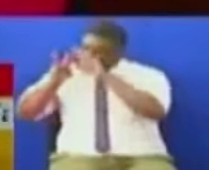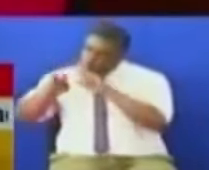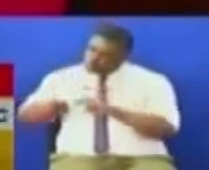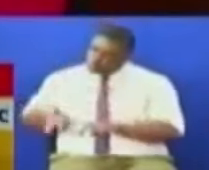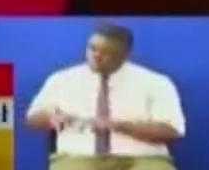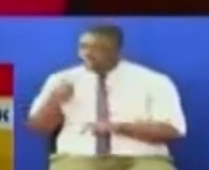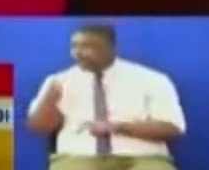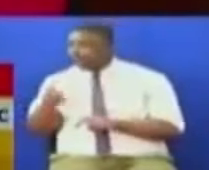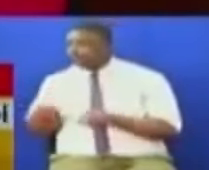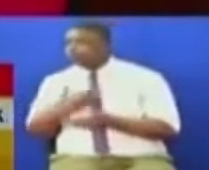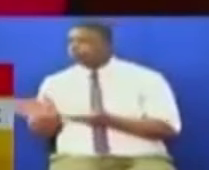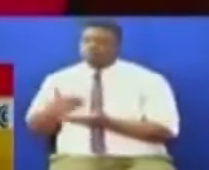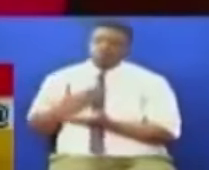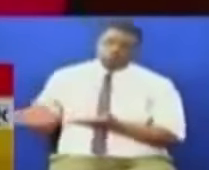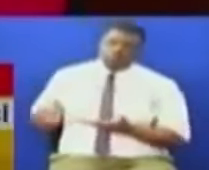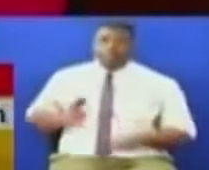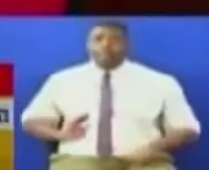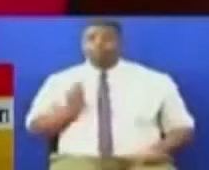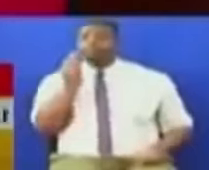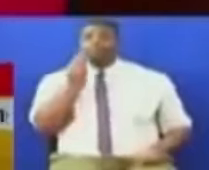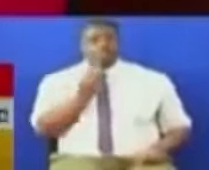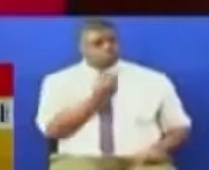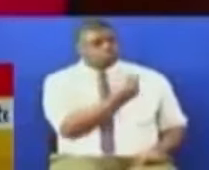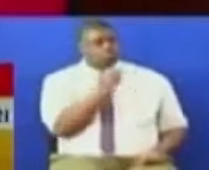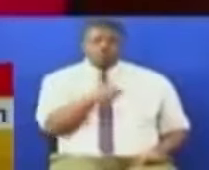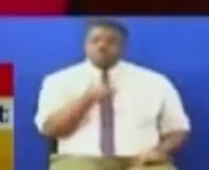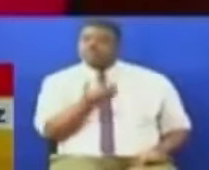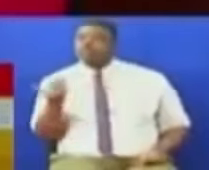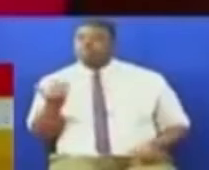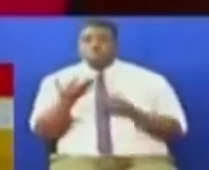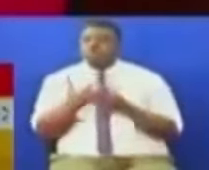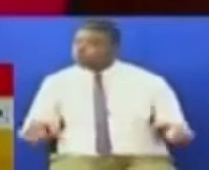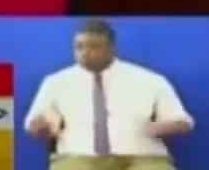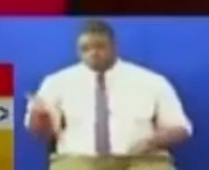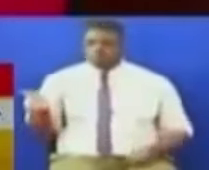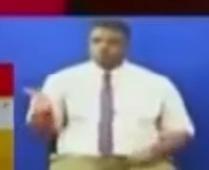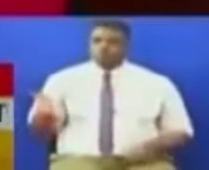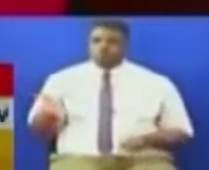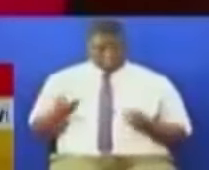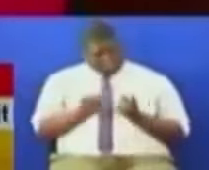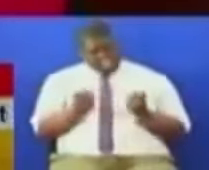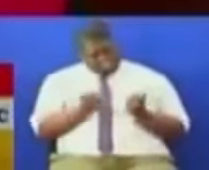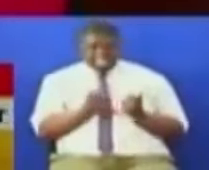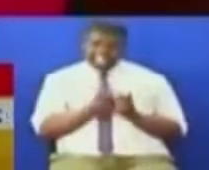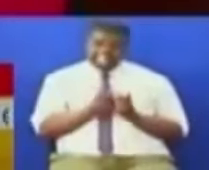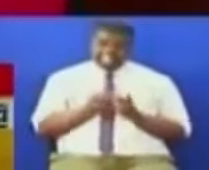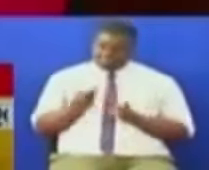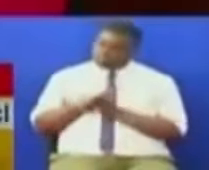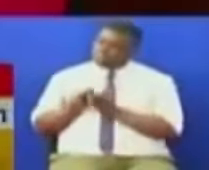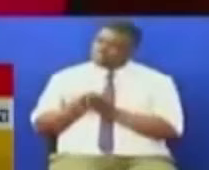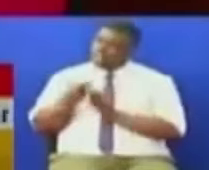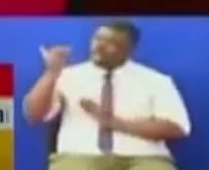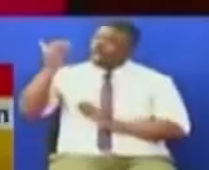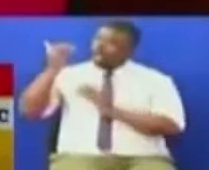kitu chochote, kwa maana ya bilioni 2 point something imeyeyuka. Sio tu hilo tu, sio hiyo tu, lakini pia walikuwa na fedha kwenye